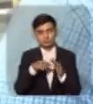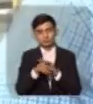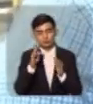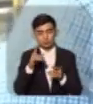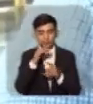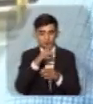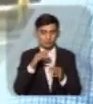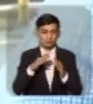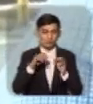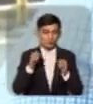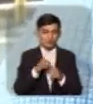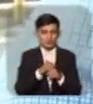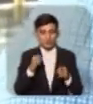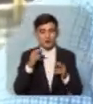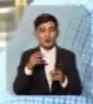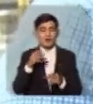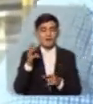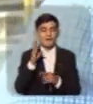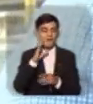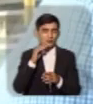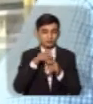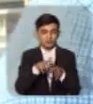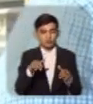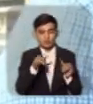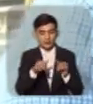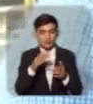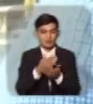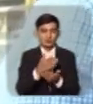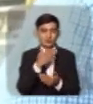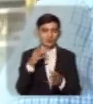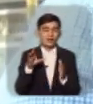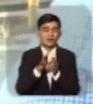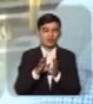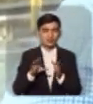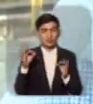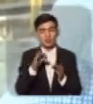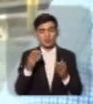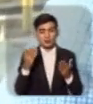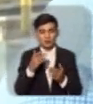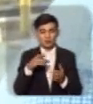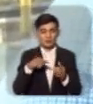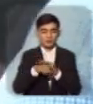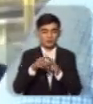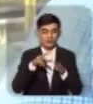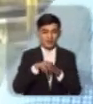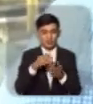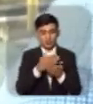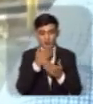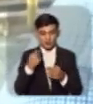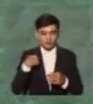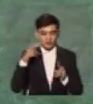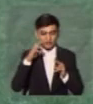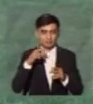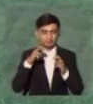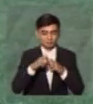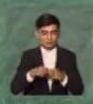ма? Суды қай қабатқа дейін өтіп кеткендігін біз білмейміз. Электр құрылғыларының қандай жағдайда екенін қазір білмейміз. Соны бәрін зерттеп болғаннан кейін шешім